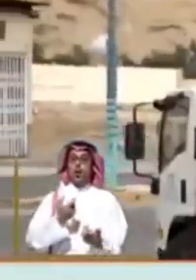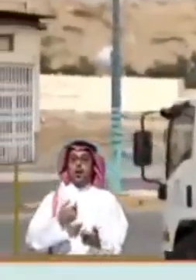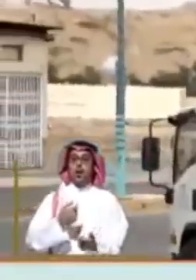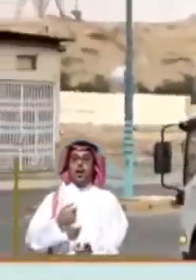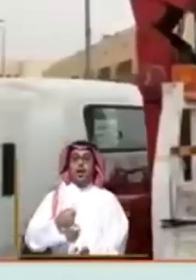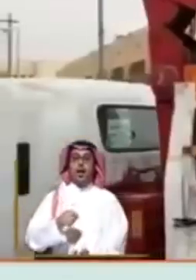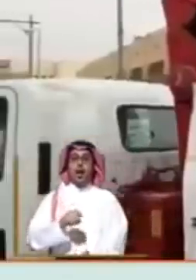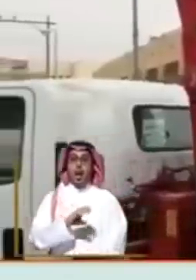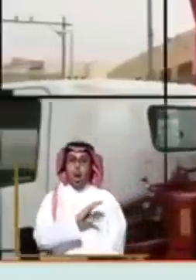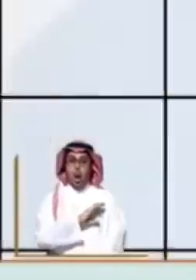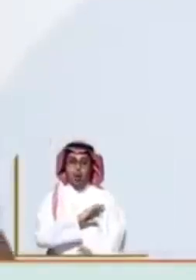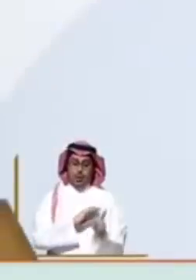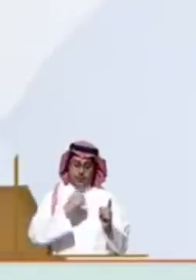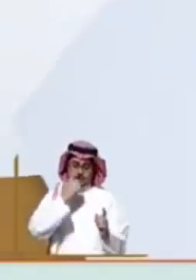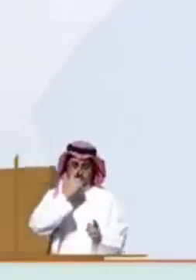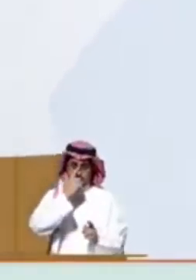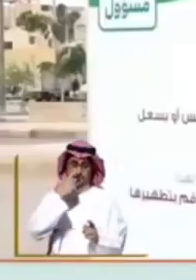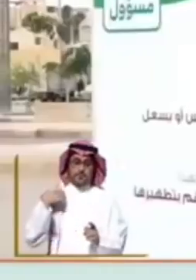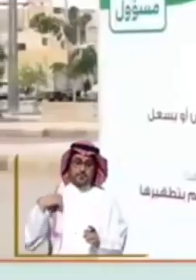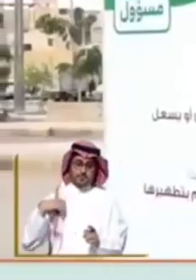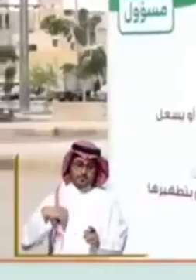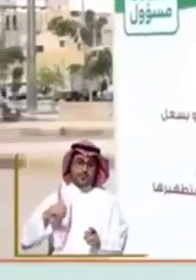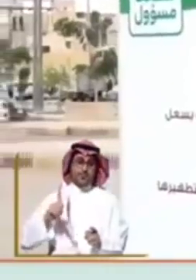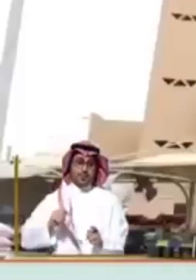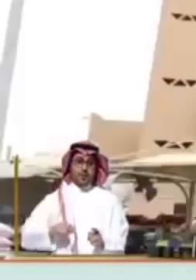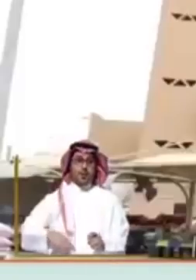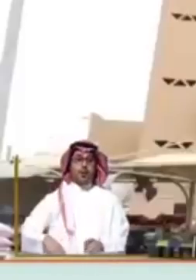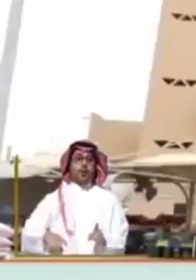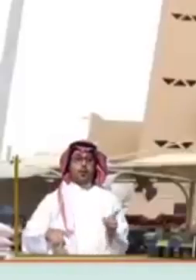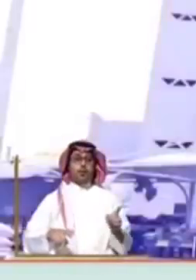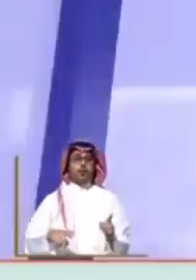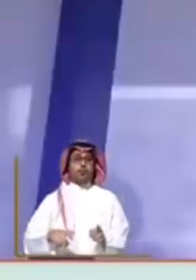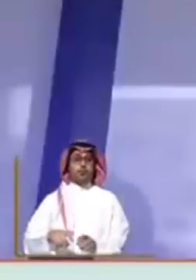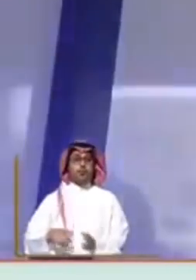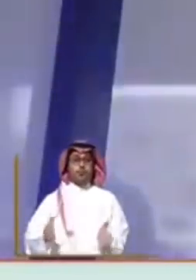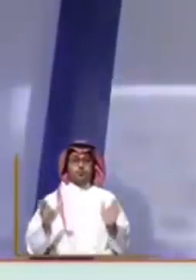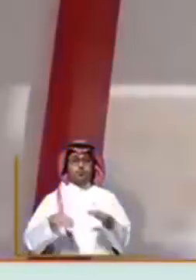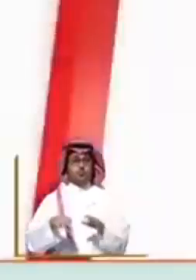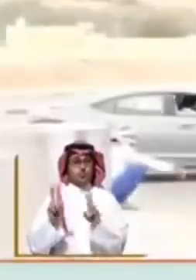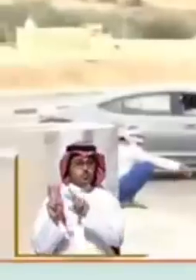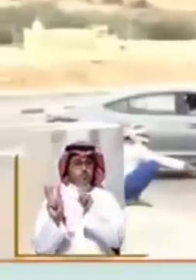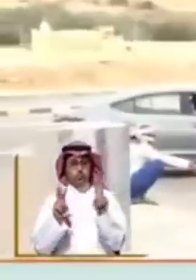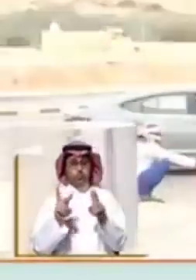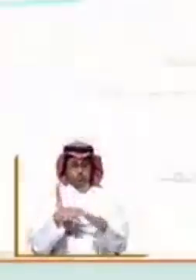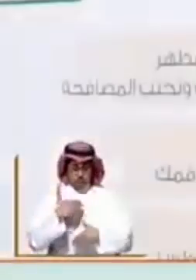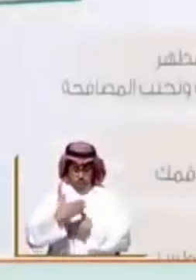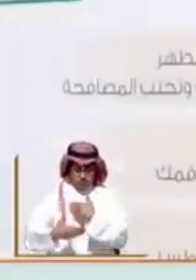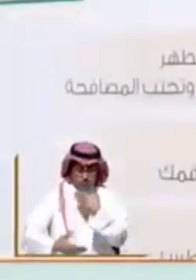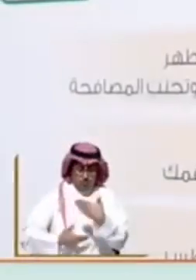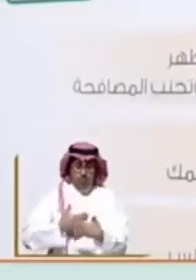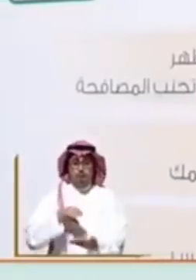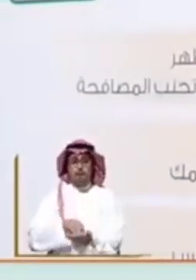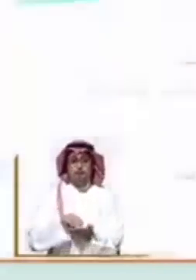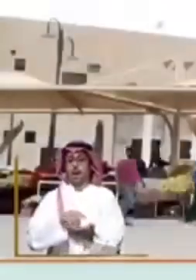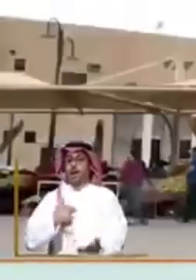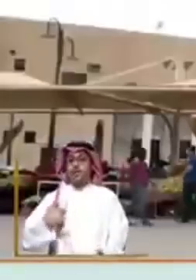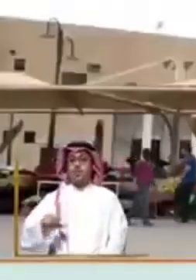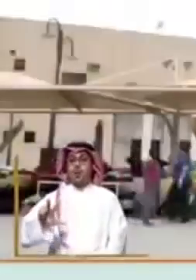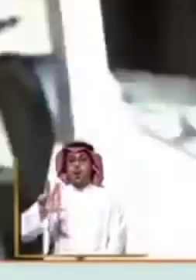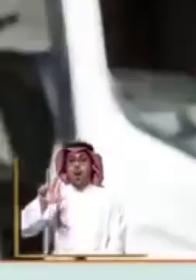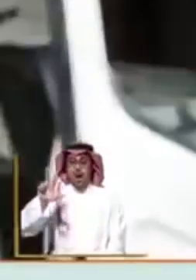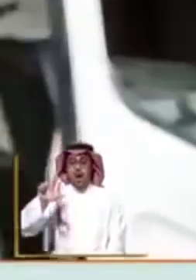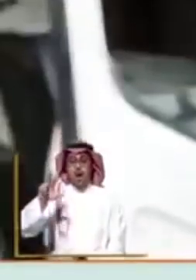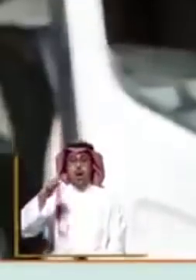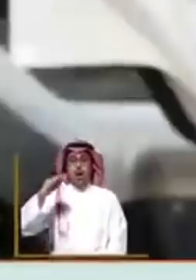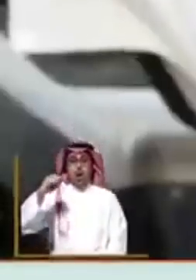تركيبة وحدات التعقيم الذاتية بسوق الخضار والفواكه بالمحافظة، حرصا منها على المواطنين والمقيمين لحمايتهم من